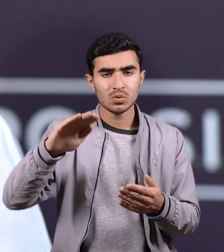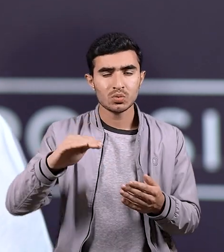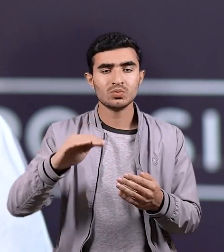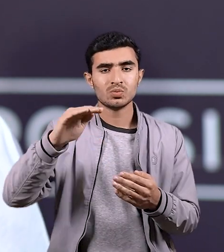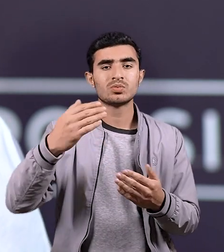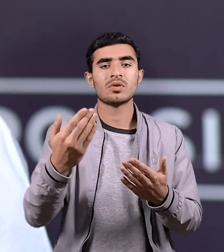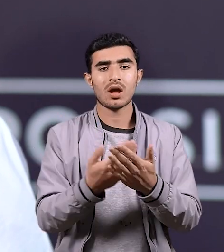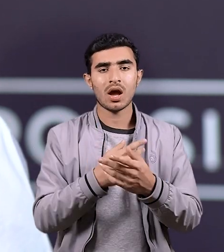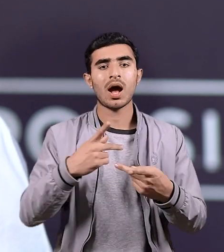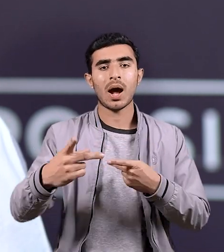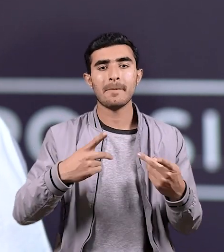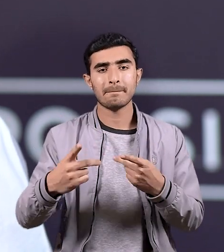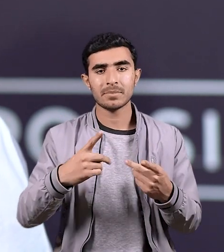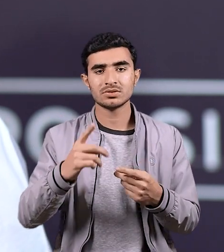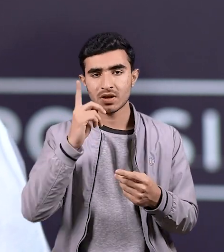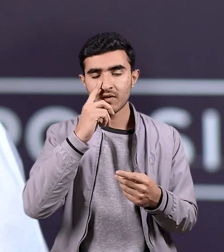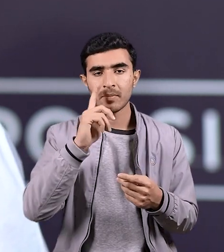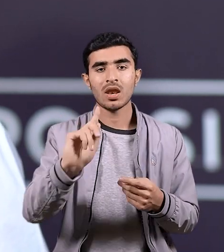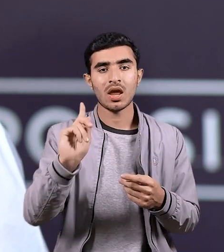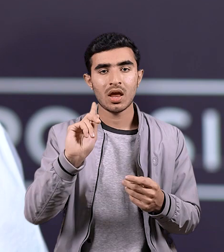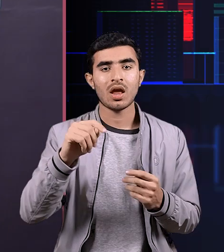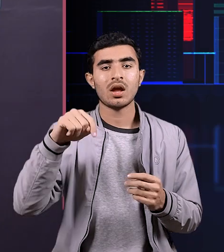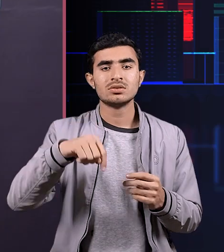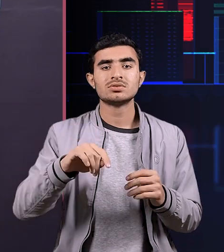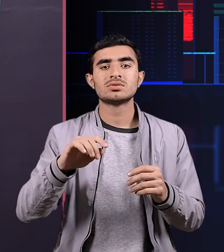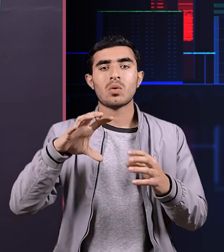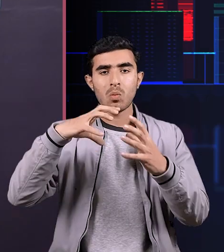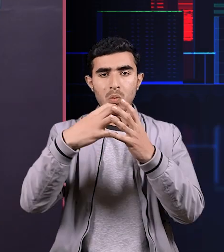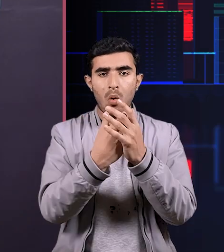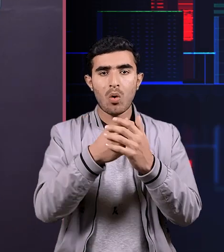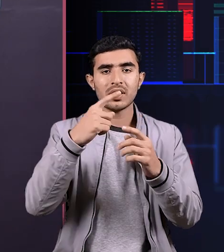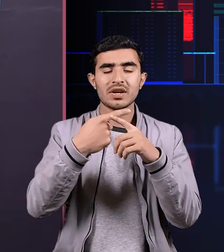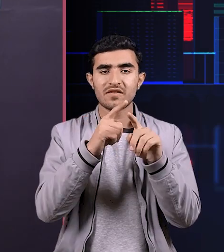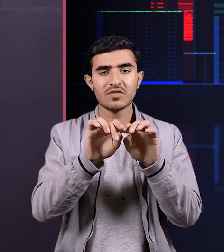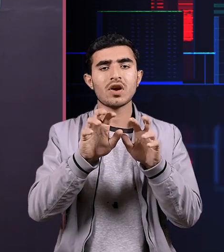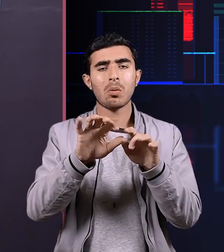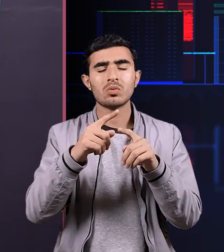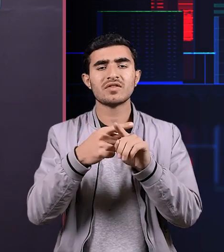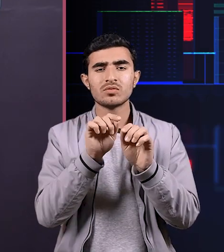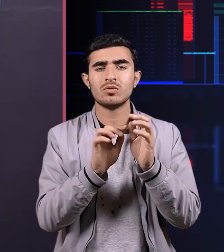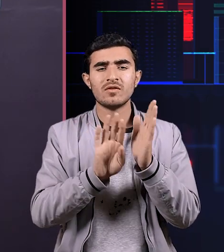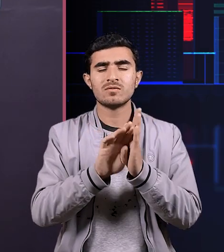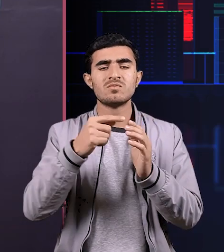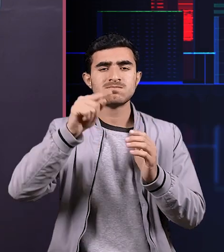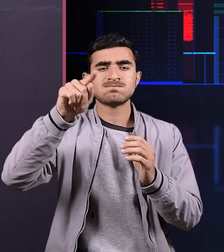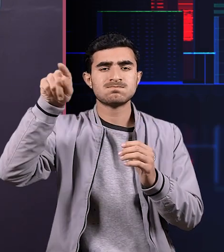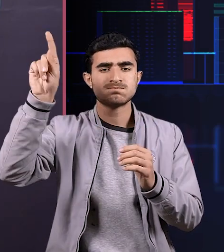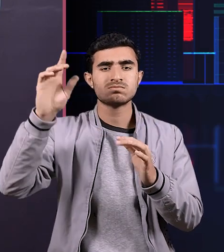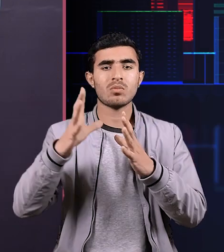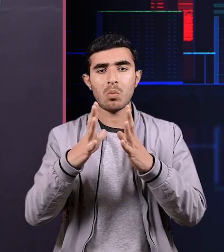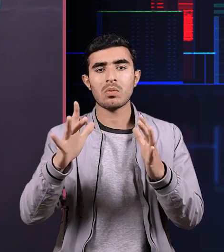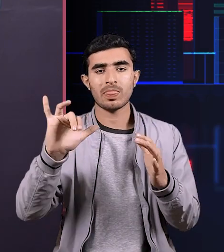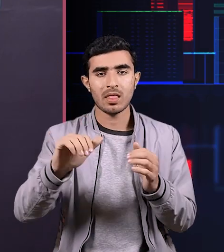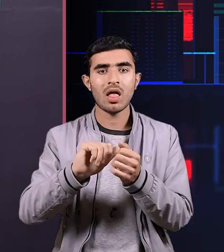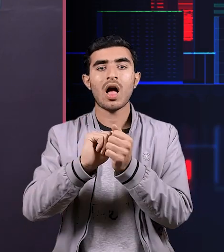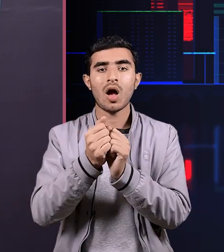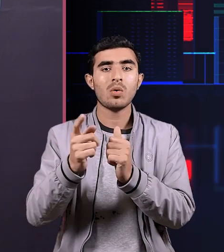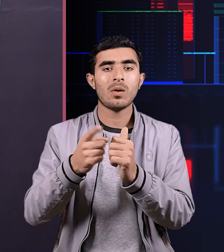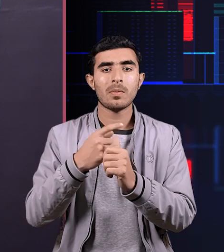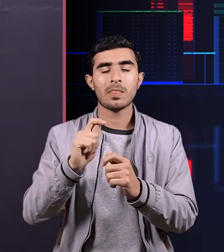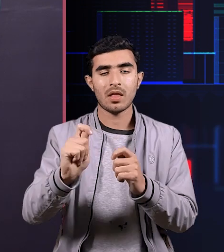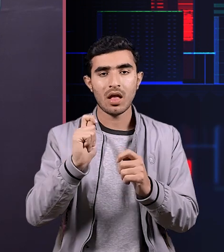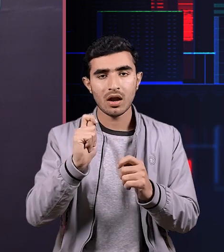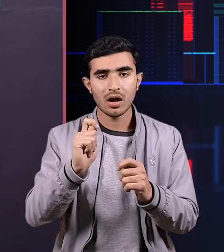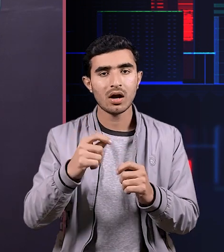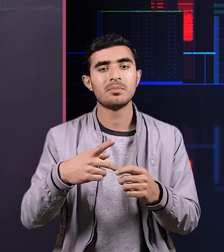कि वो अपना सोशो इकोनॉमिक, समाजी और मुआशी बेहतरी ला सकें अपनी ज़िंदगियों में, अपने घरों में, अपने हाउस होल्ड में।